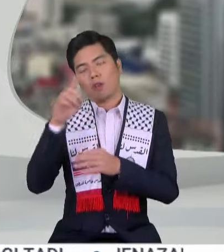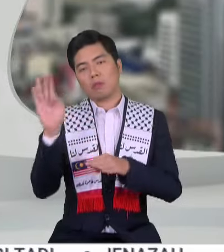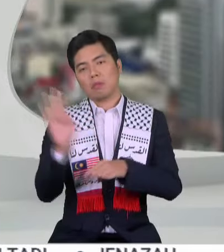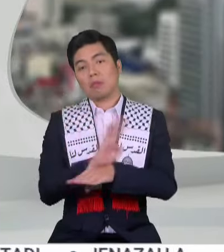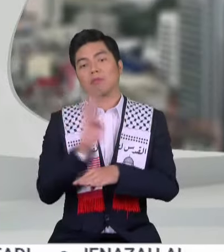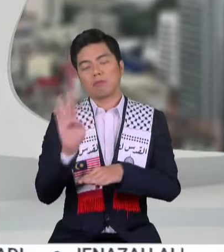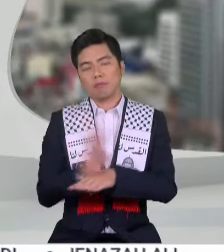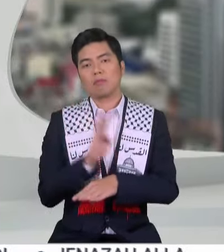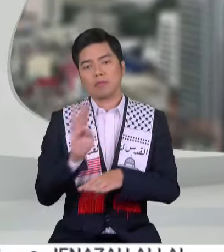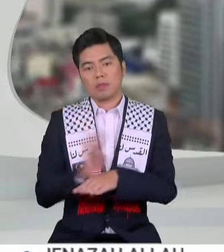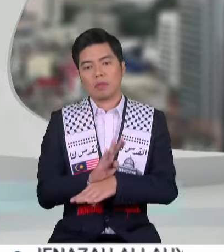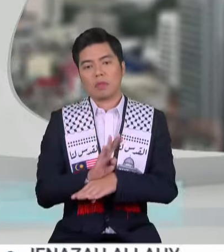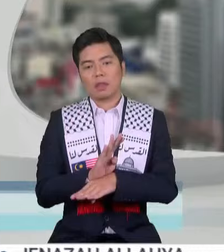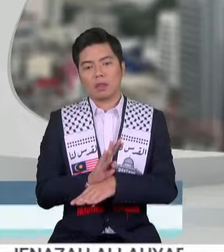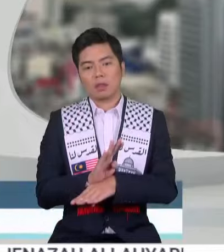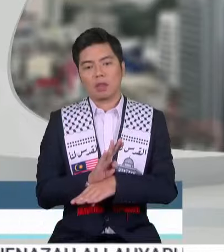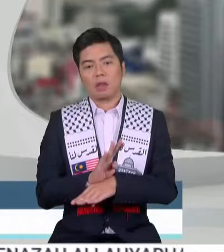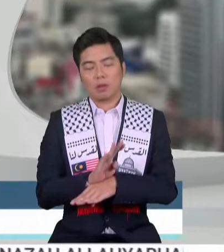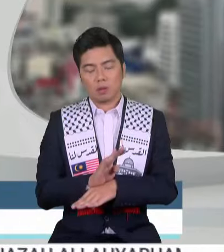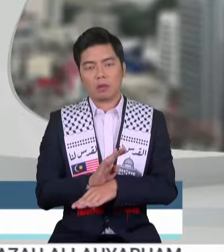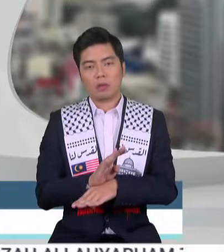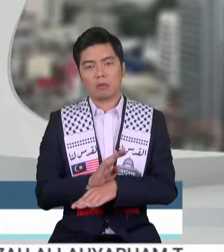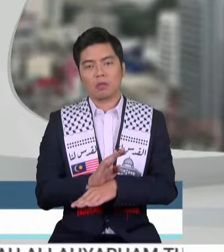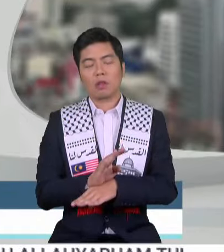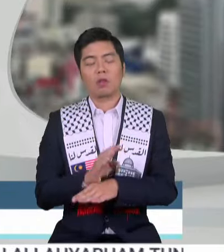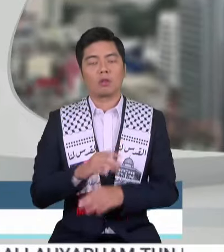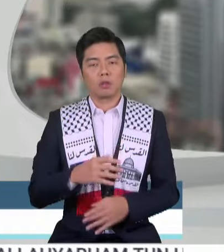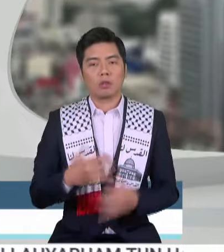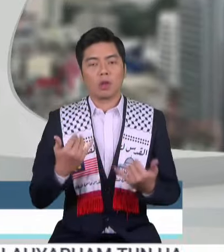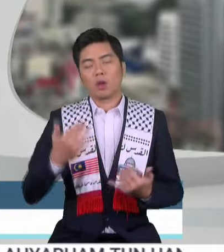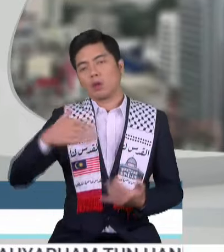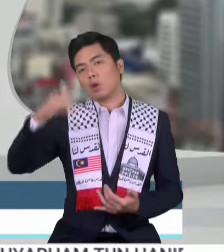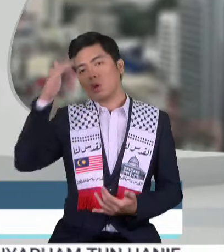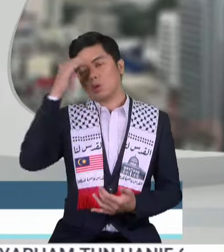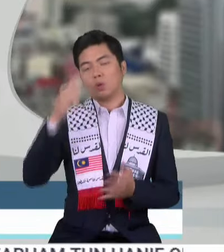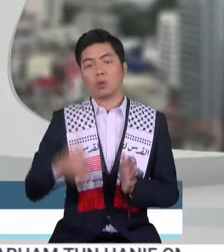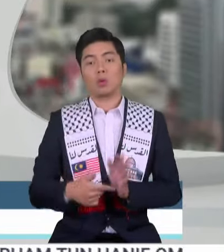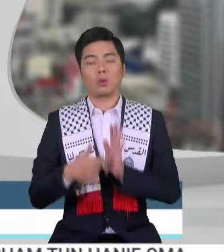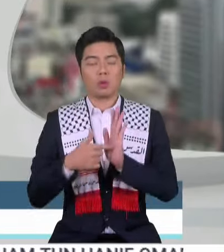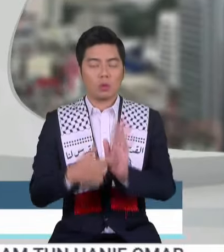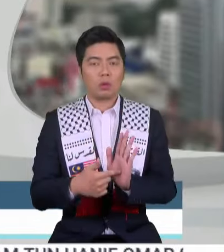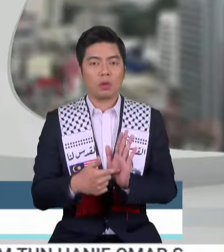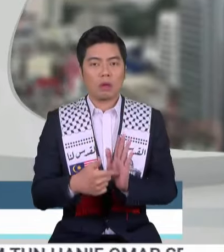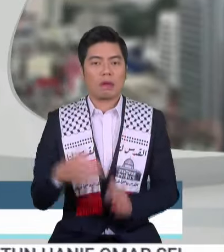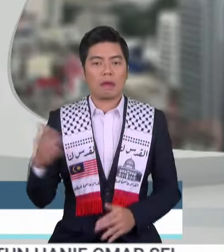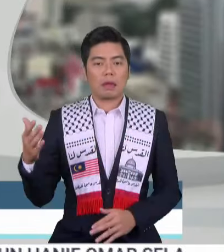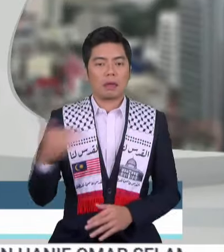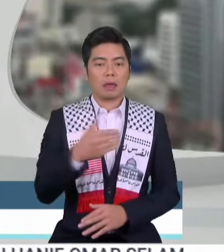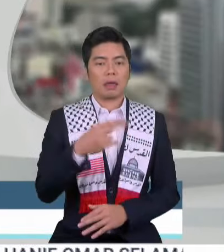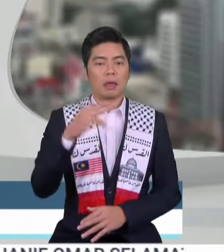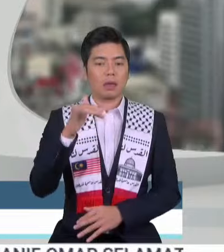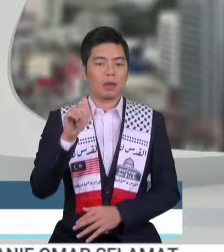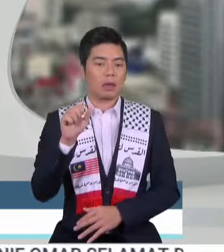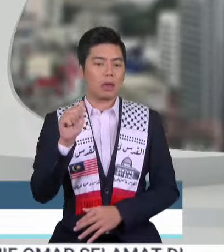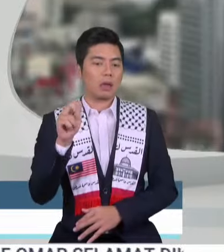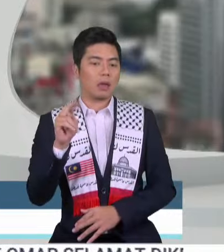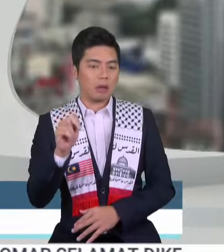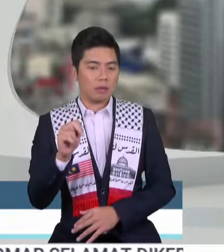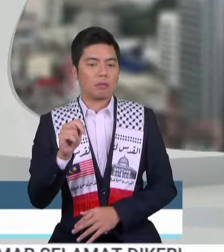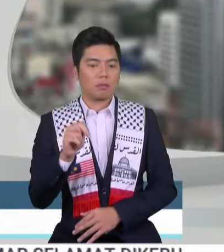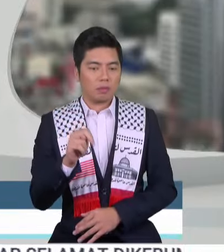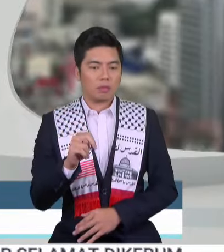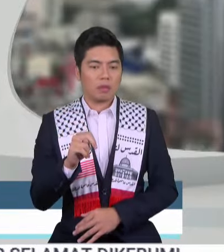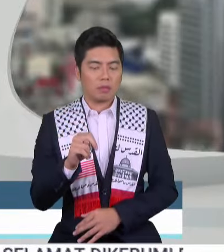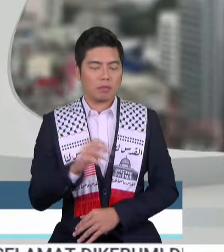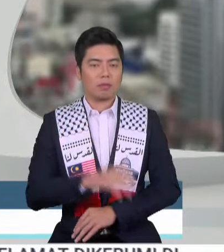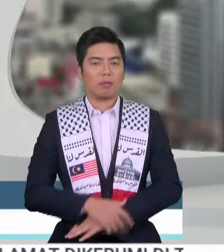berkenaan, sekaligus menyaksikan Johor, negeri penyumbang terbesar industri ikan hiasan negara, diikuti Perak dan